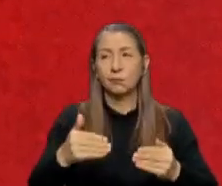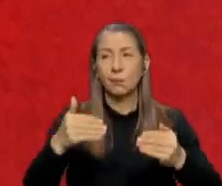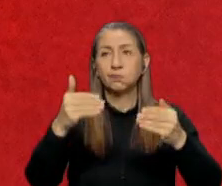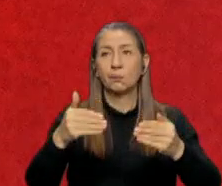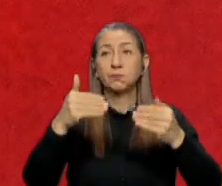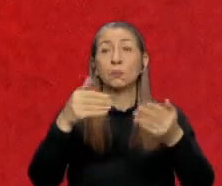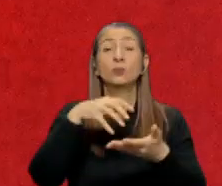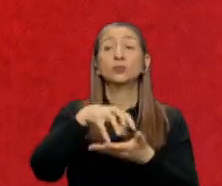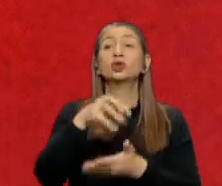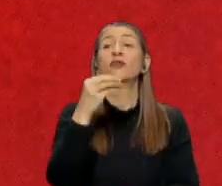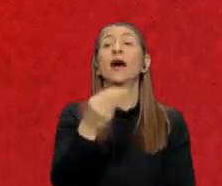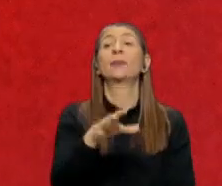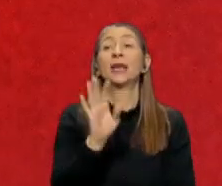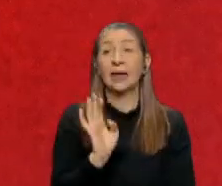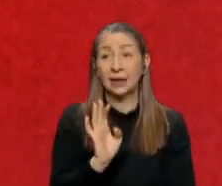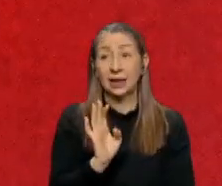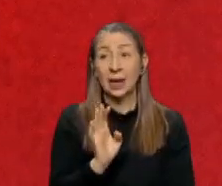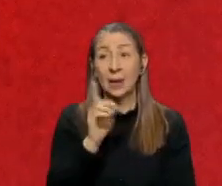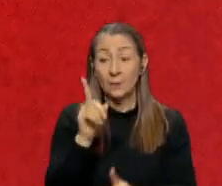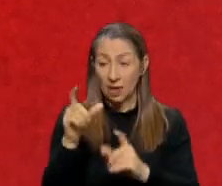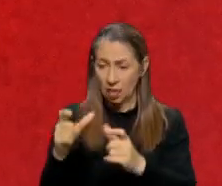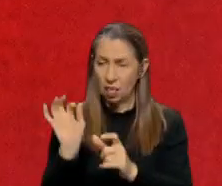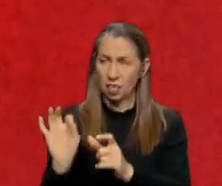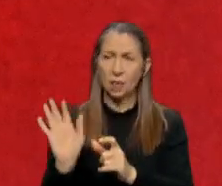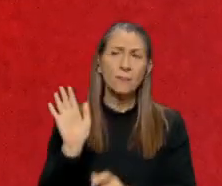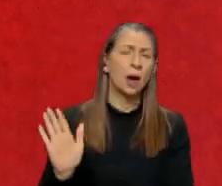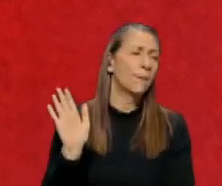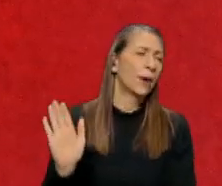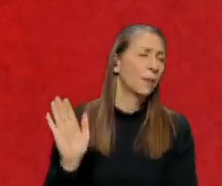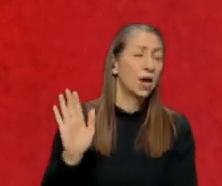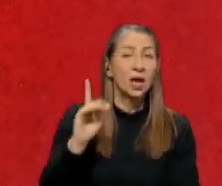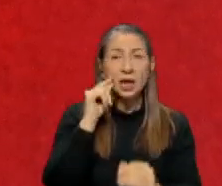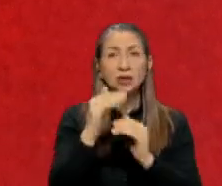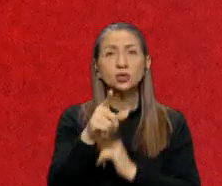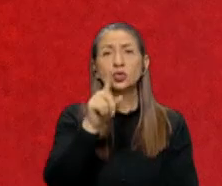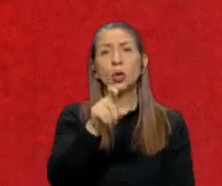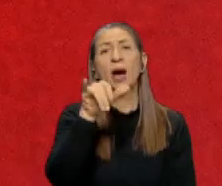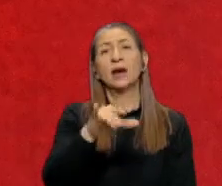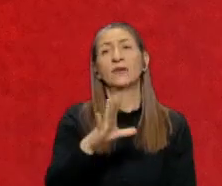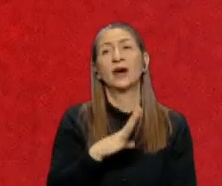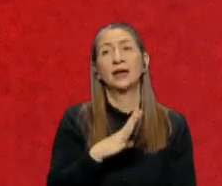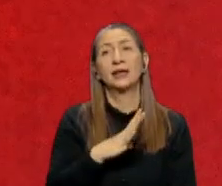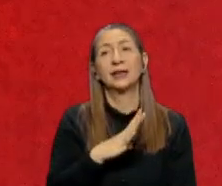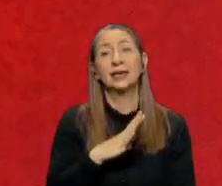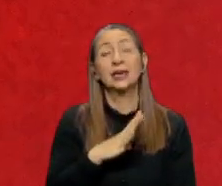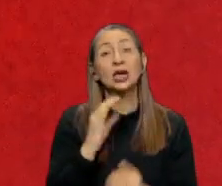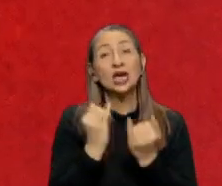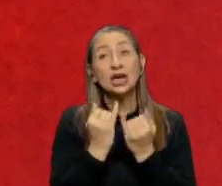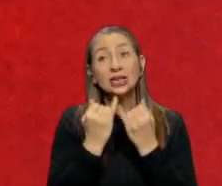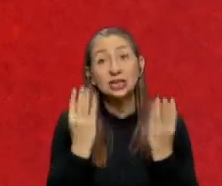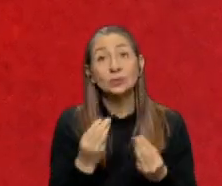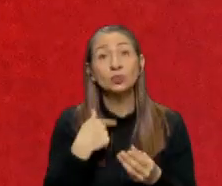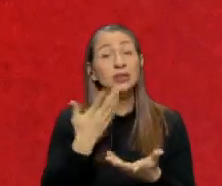bütçe ayırmayarak bir noktada tutarsanız o zaman insanların şunu sormaya hakkı var kardeşim